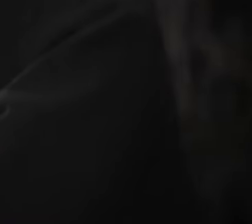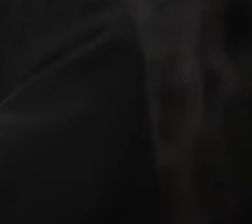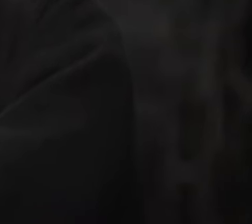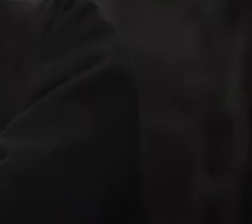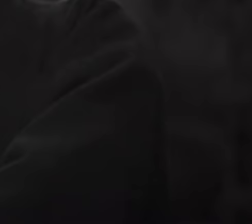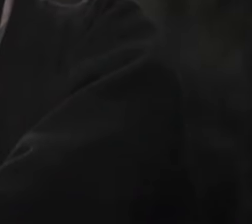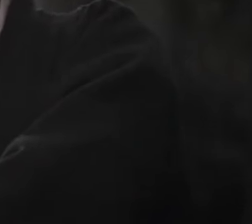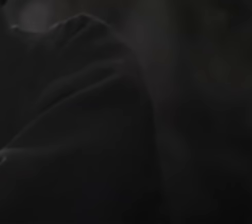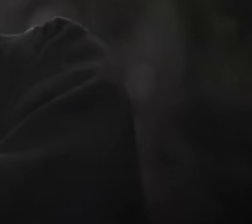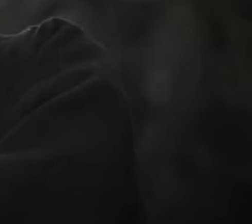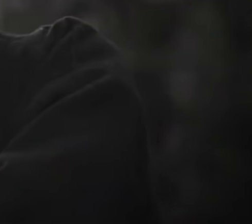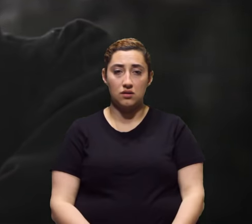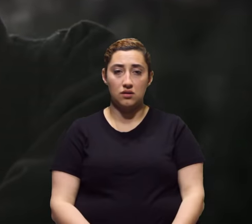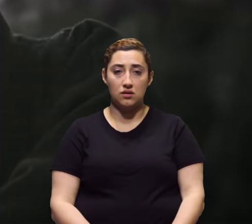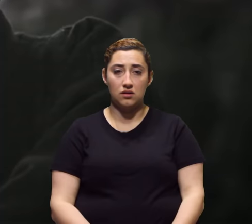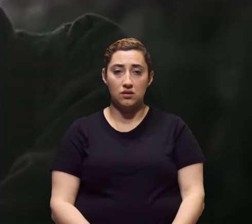yaklaştı.